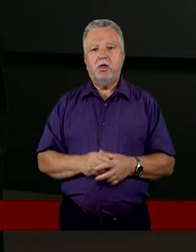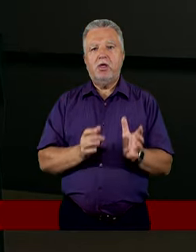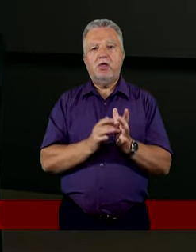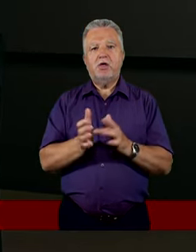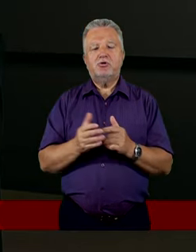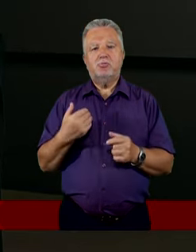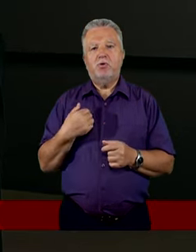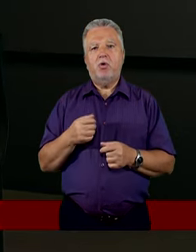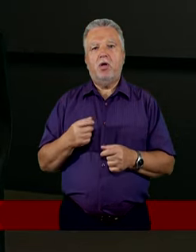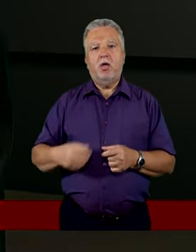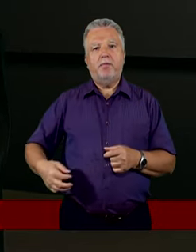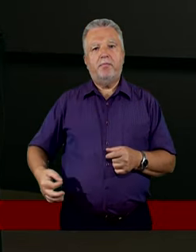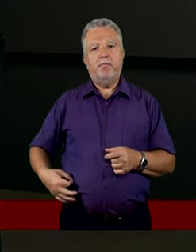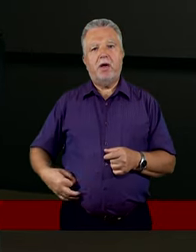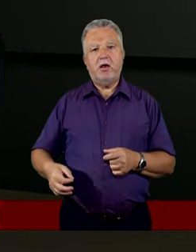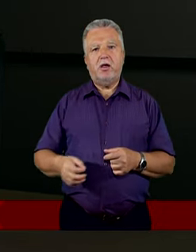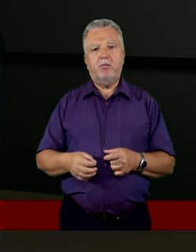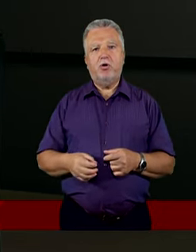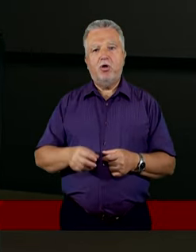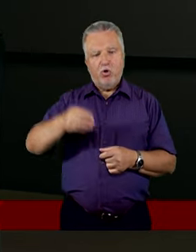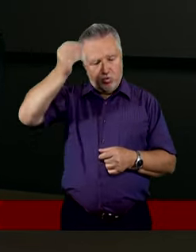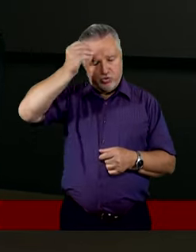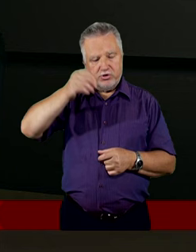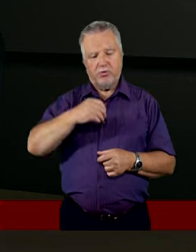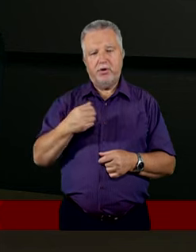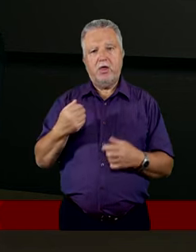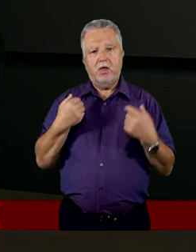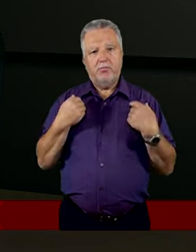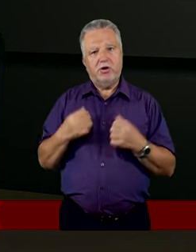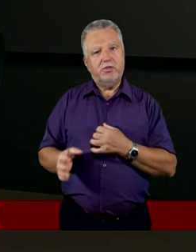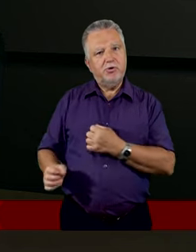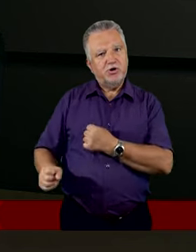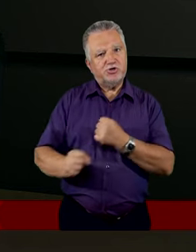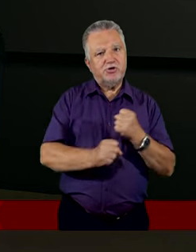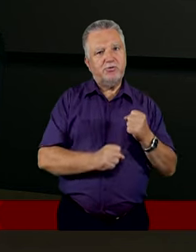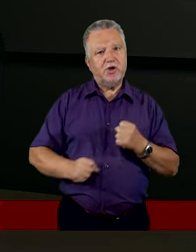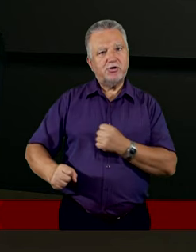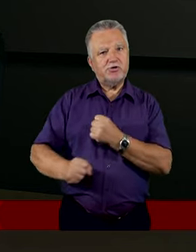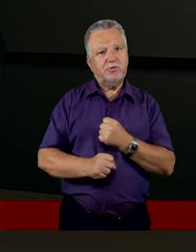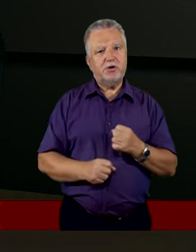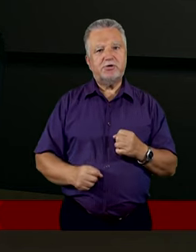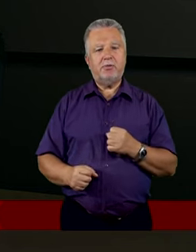Jezus był tym Panem, uczniowie byli tymi żniwiarzami, możemy powiedzieć,